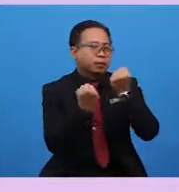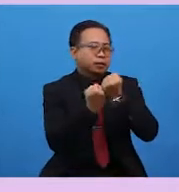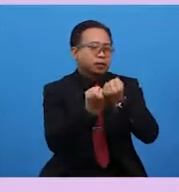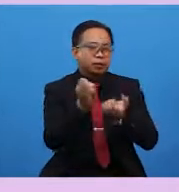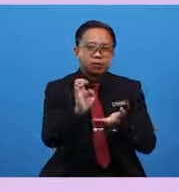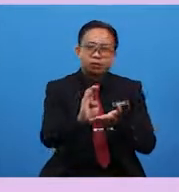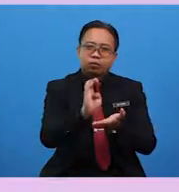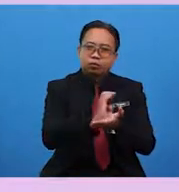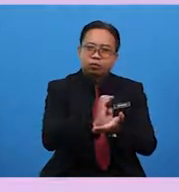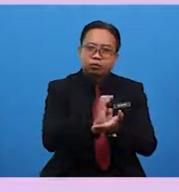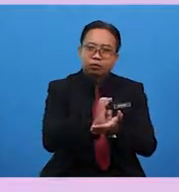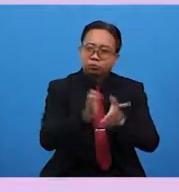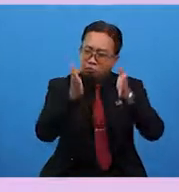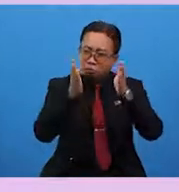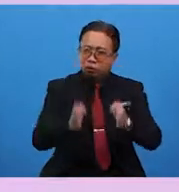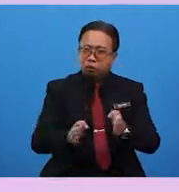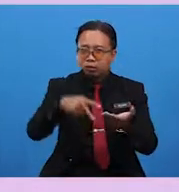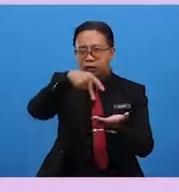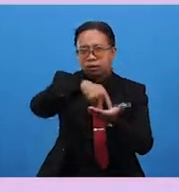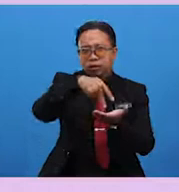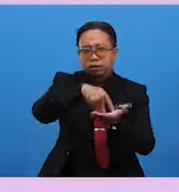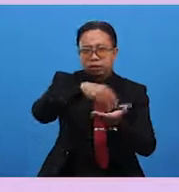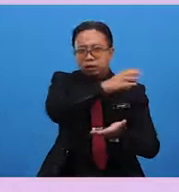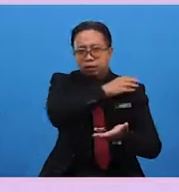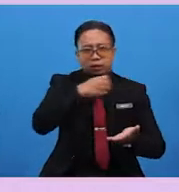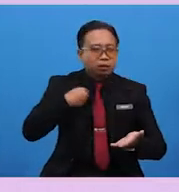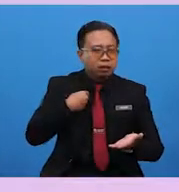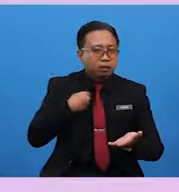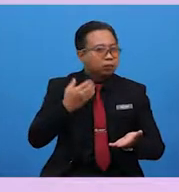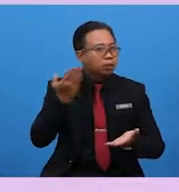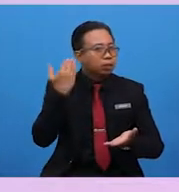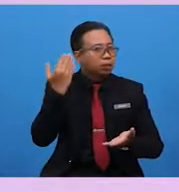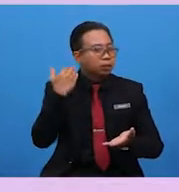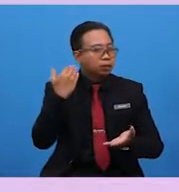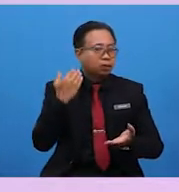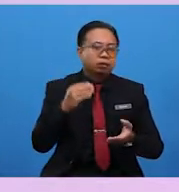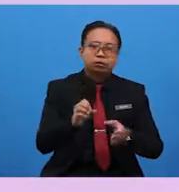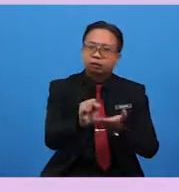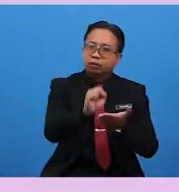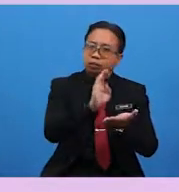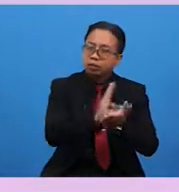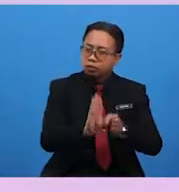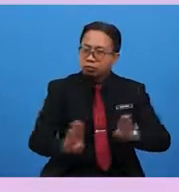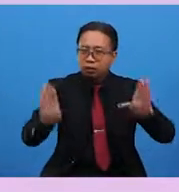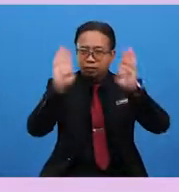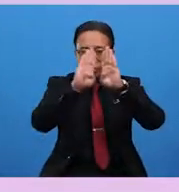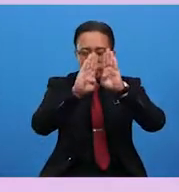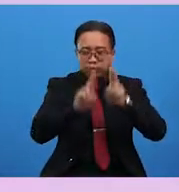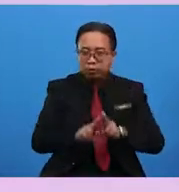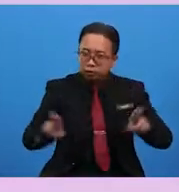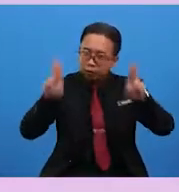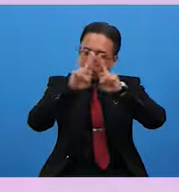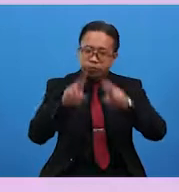beberapa figura yang berdiri dan menjadi latar pada subjek utama terdapat juga image